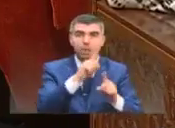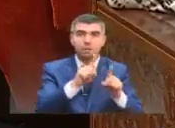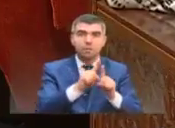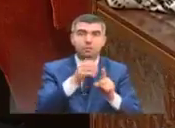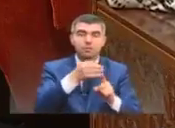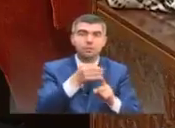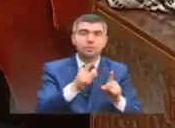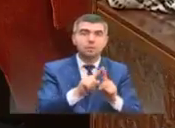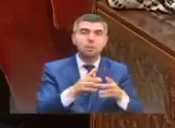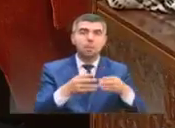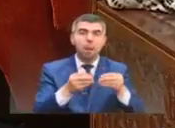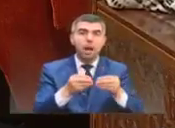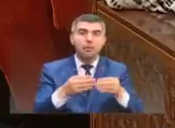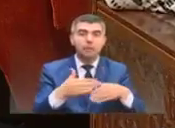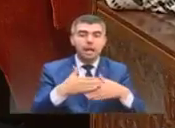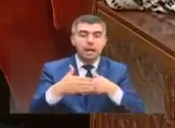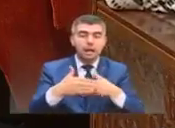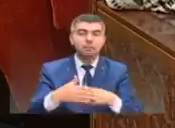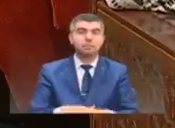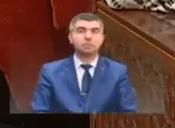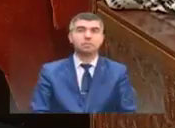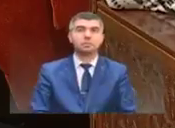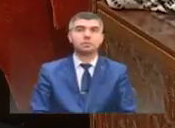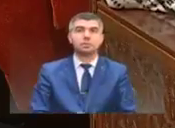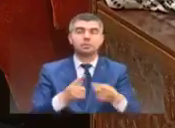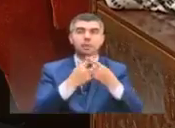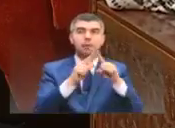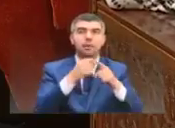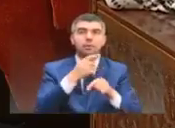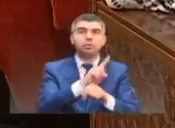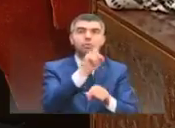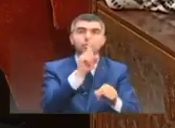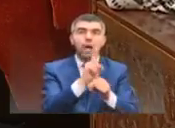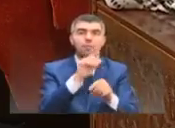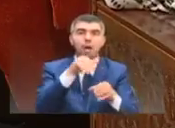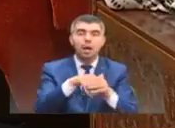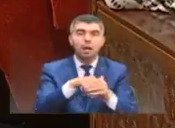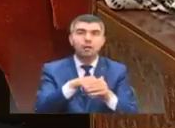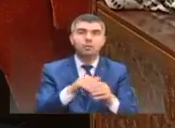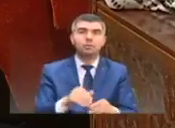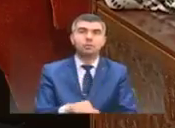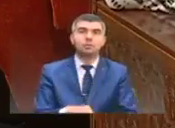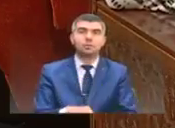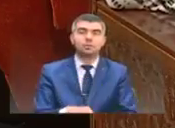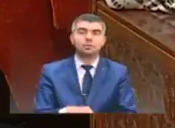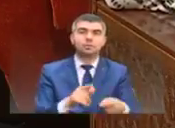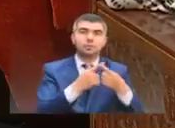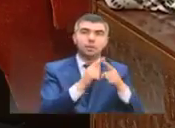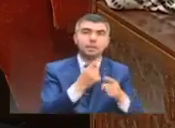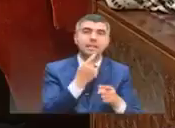لمنطقه شيشاوه ومنطقه ايمنتانوت. بابلوطا جميع الجماعات الترابيه اللي داخله الطابع القروي اللي داخله في اقليم